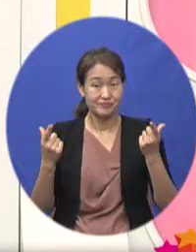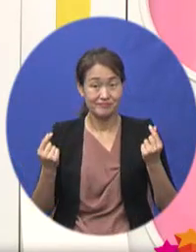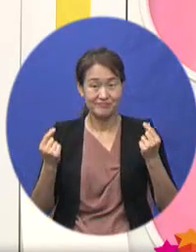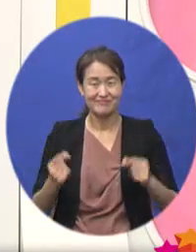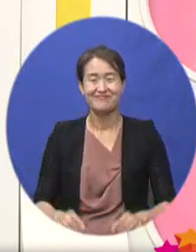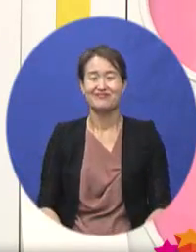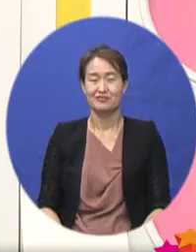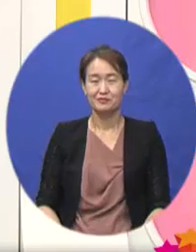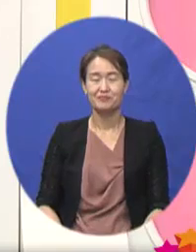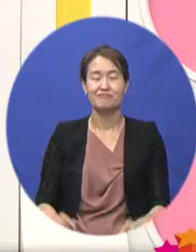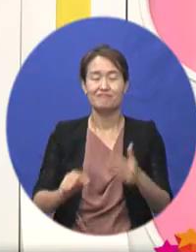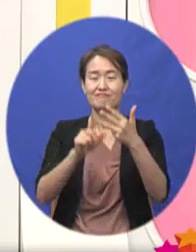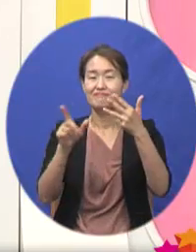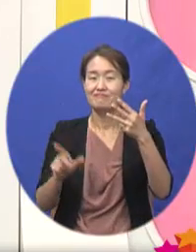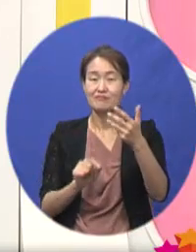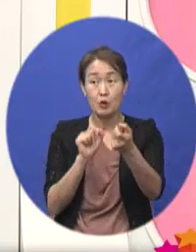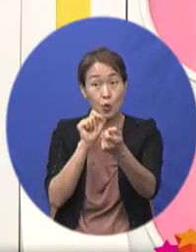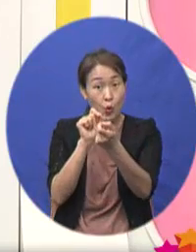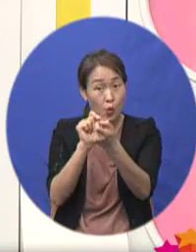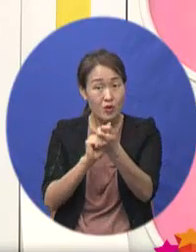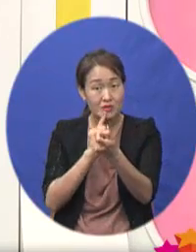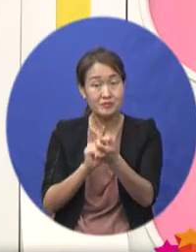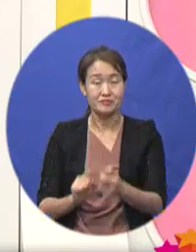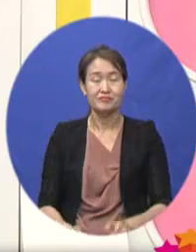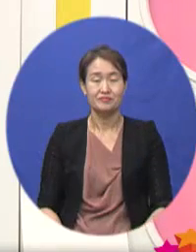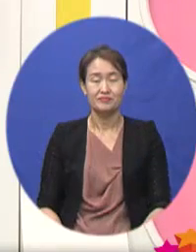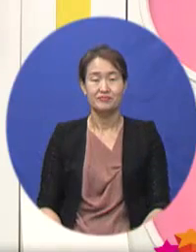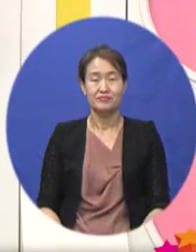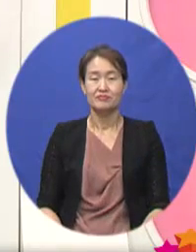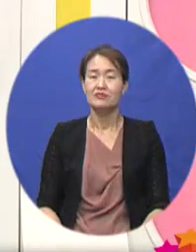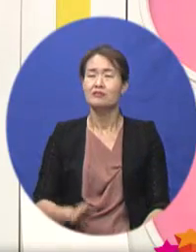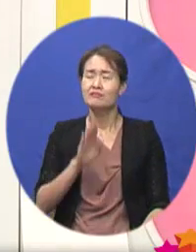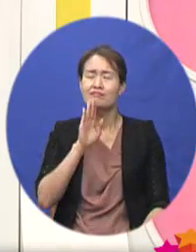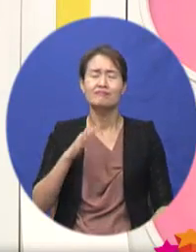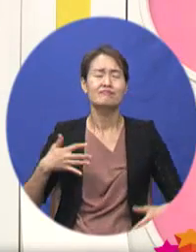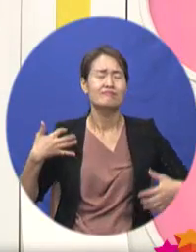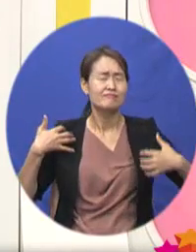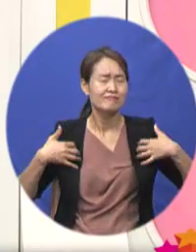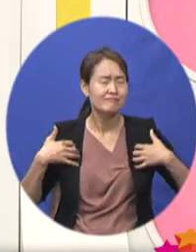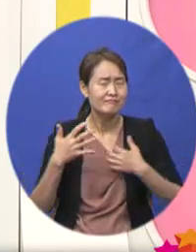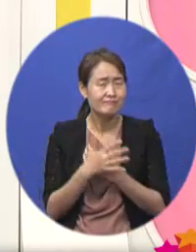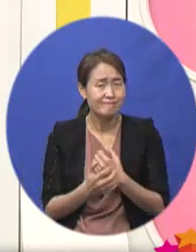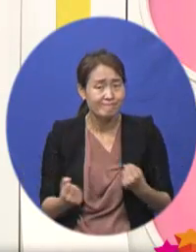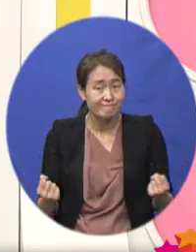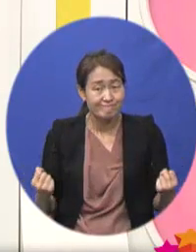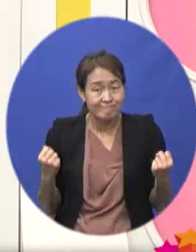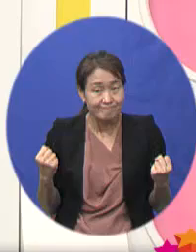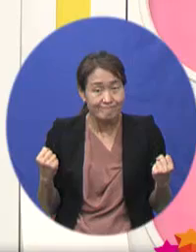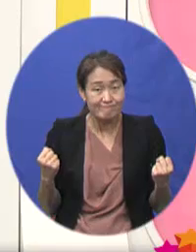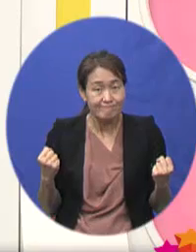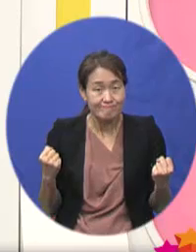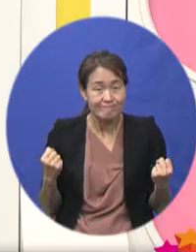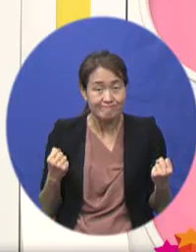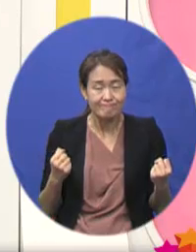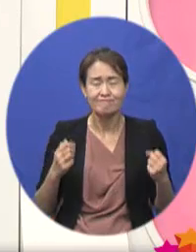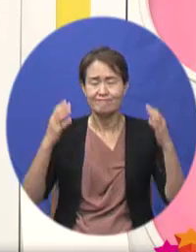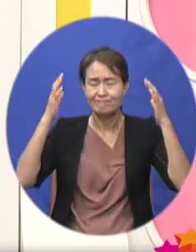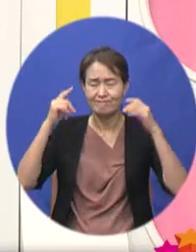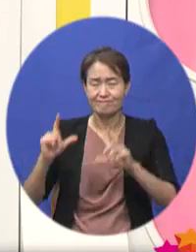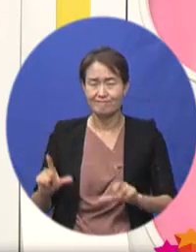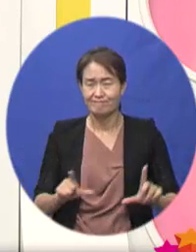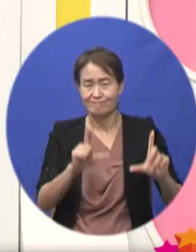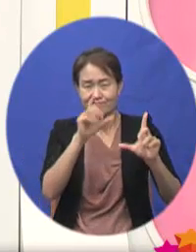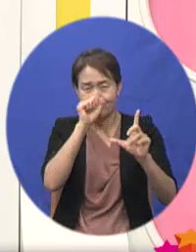이런 날씨가 이제 8월 얼마 남았습니다. 오니까요. 네. 아무튼 즐겁고 건강한 올 여름 보내셨으면